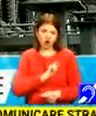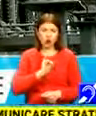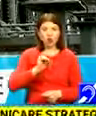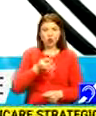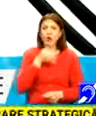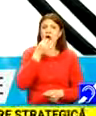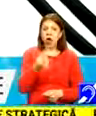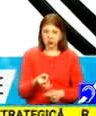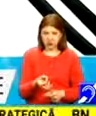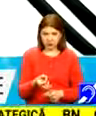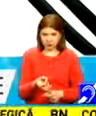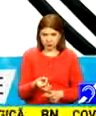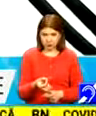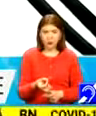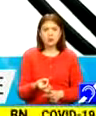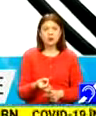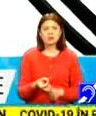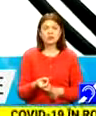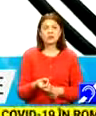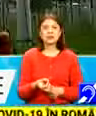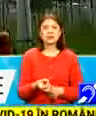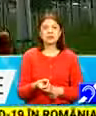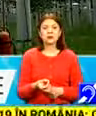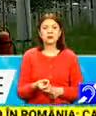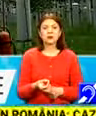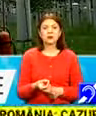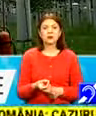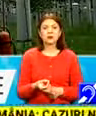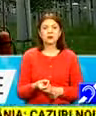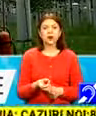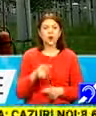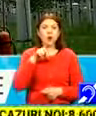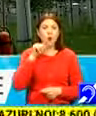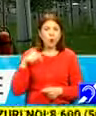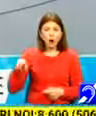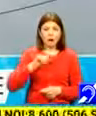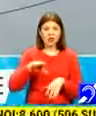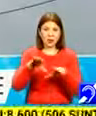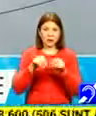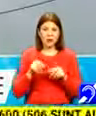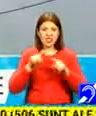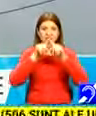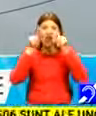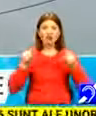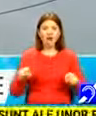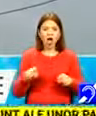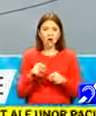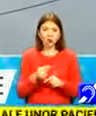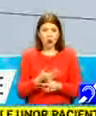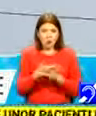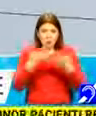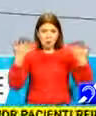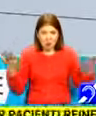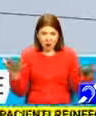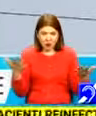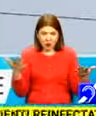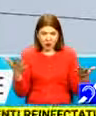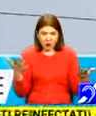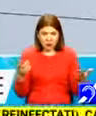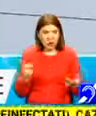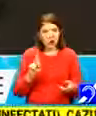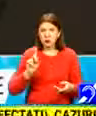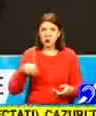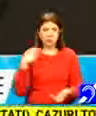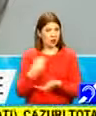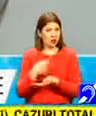de asemenea reprezentanții autorităților inclusiv on Air că oamenii care facturi umflate un factor prea mari nu